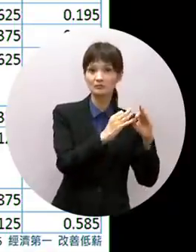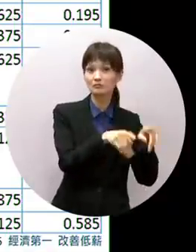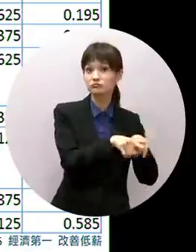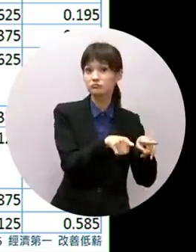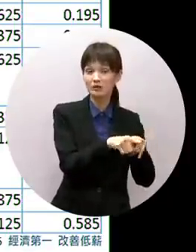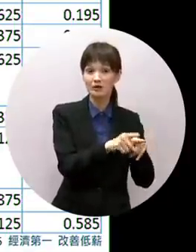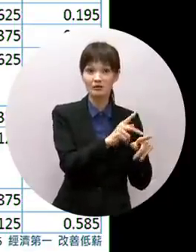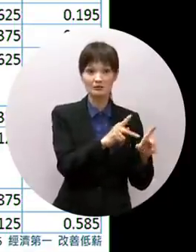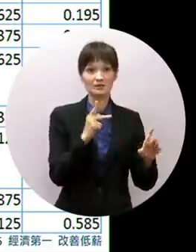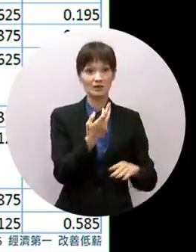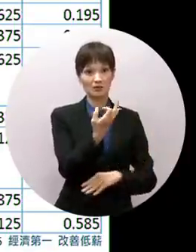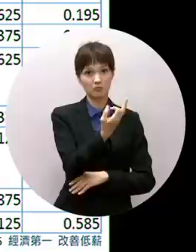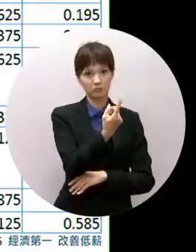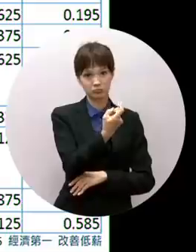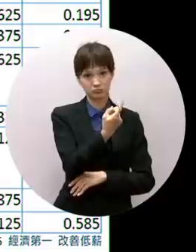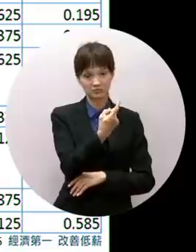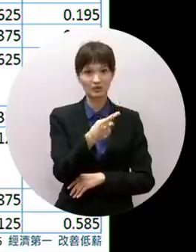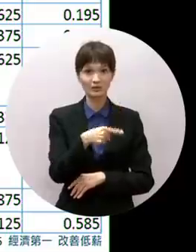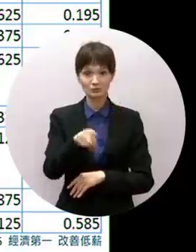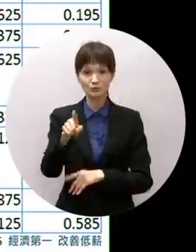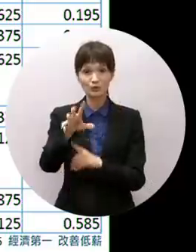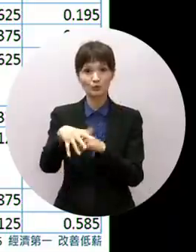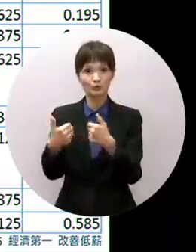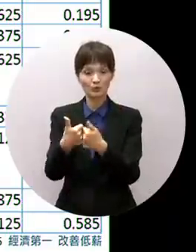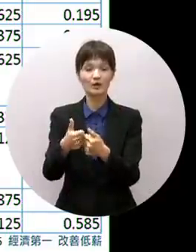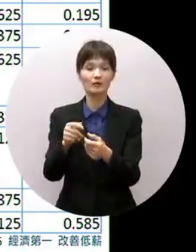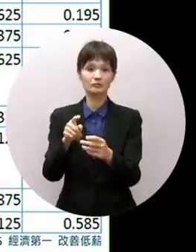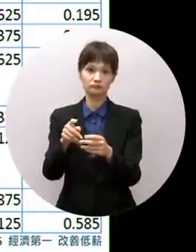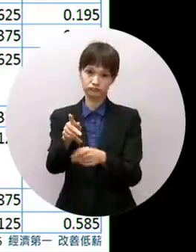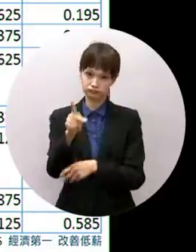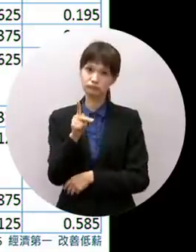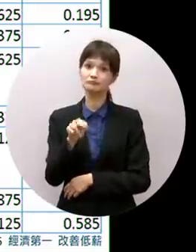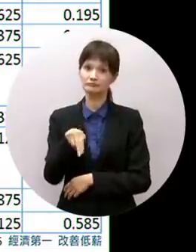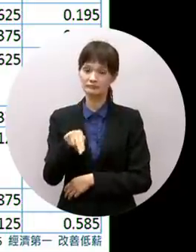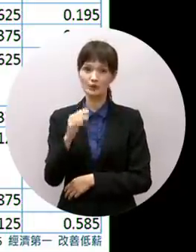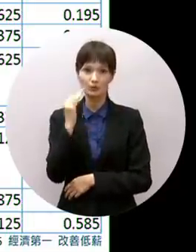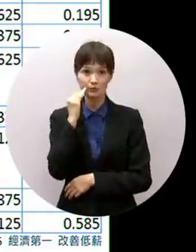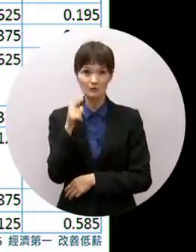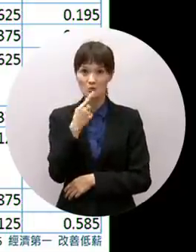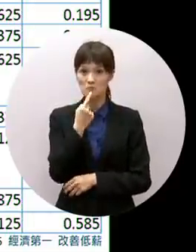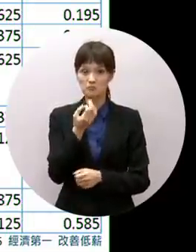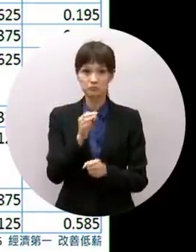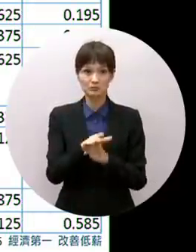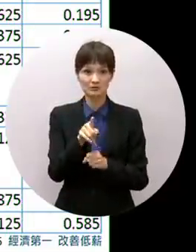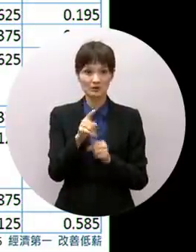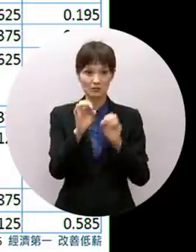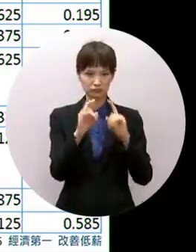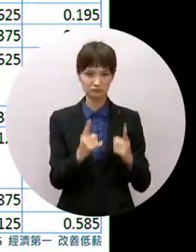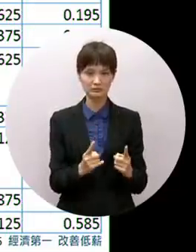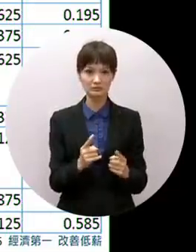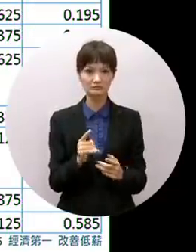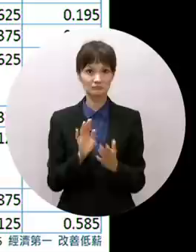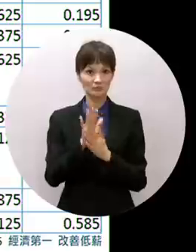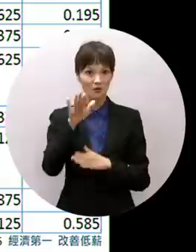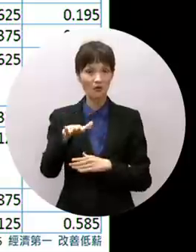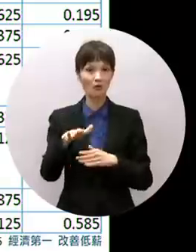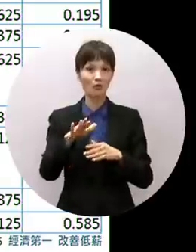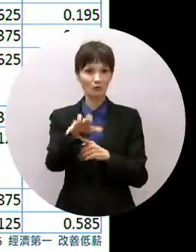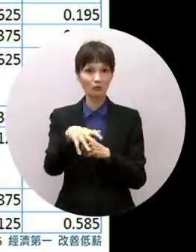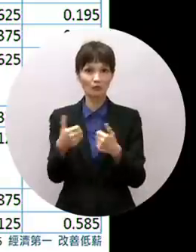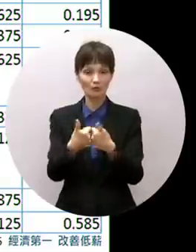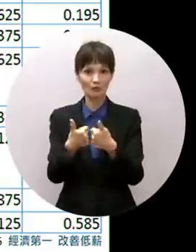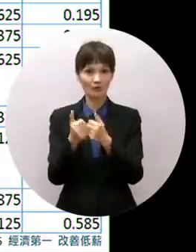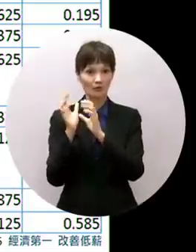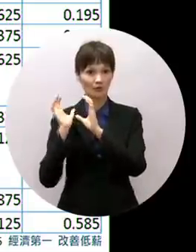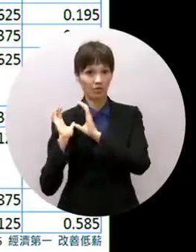到钱，但是你把它调降补贴利息，到时候这些农会承担的风险太高，